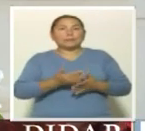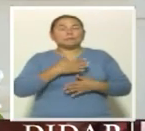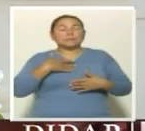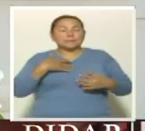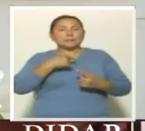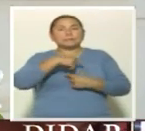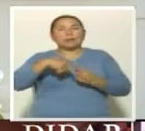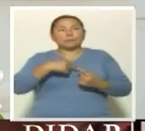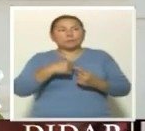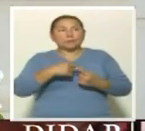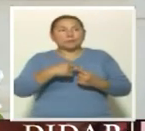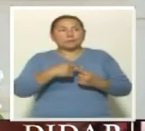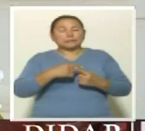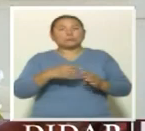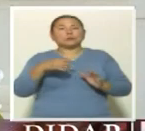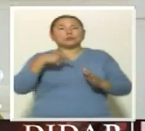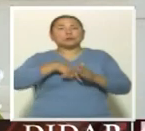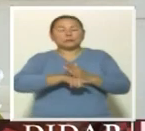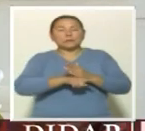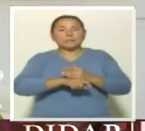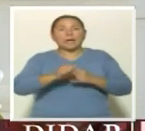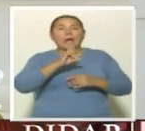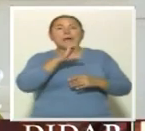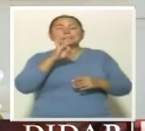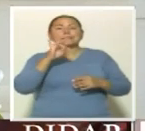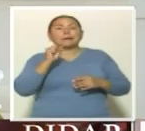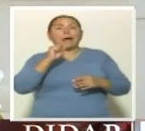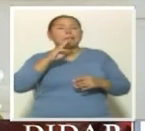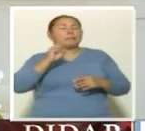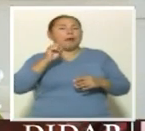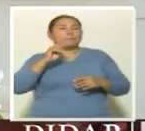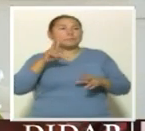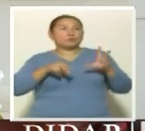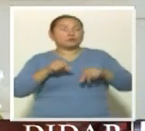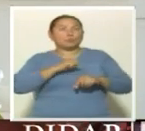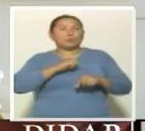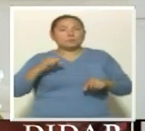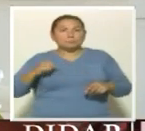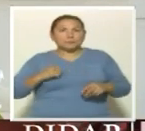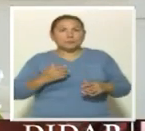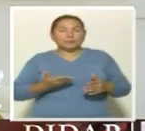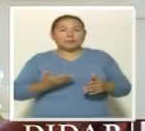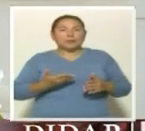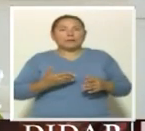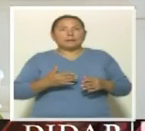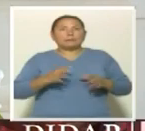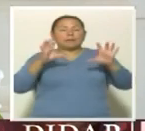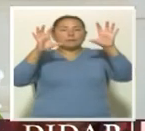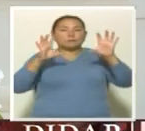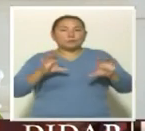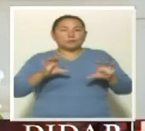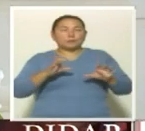салған, соның ішінде мына Асар атамыздың өзіміздің дәстүрлі